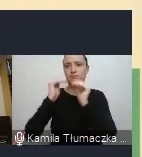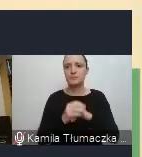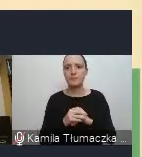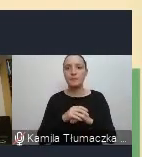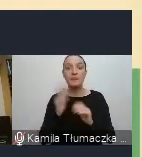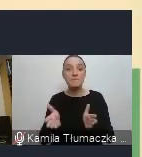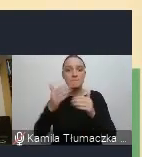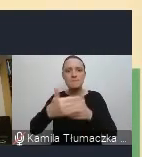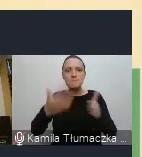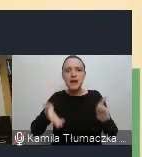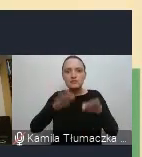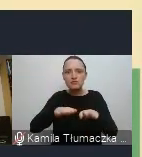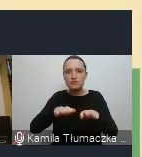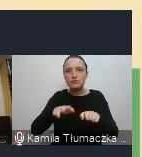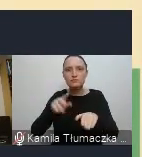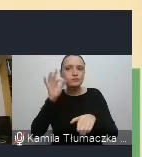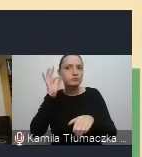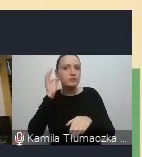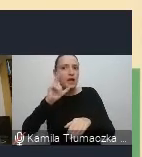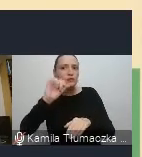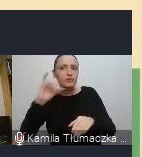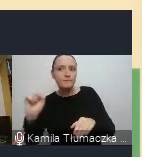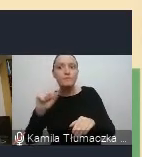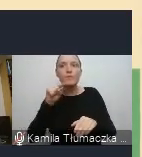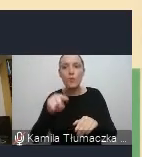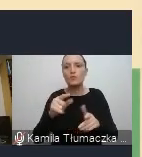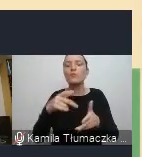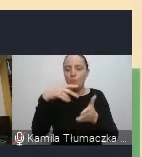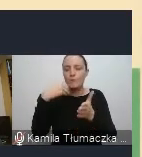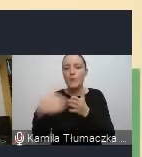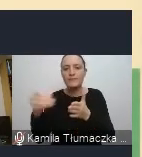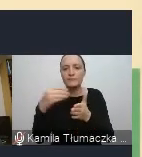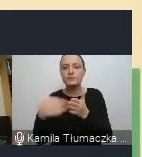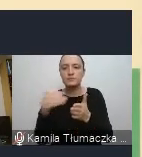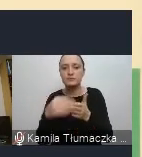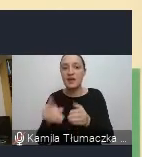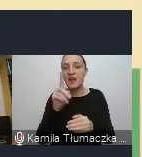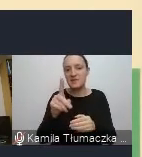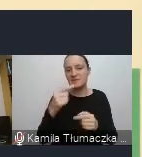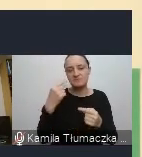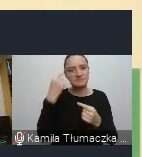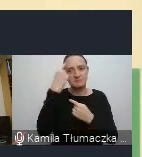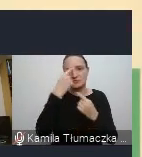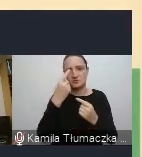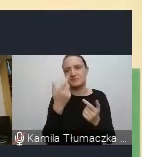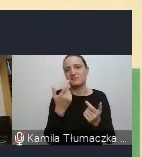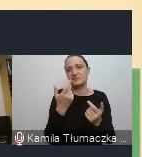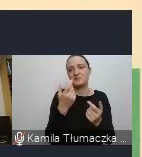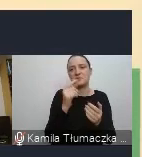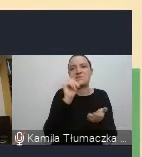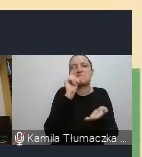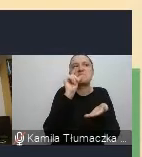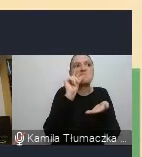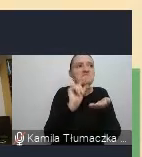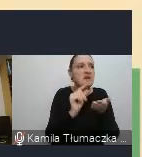Paczki pani Kasi są odpłatne, natomiast uważam, że są to śmieszne pieniądze za ogrom